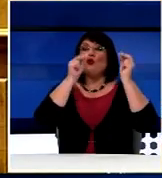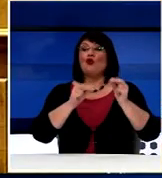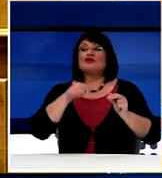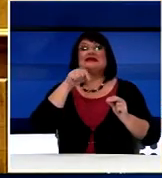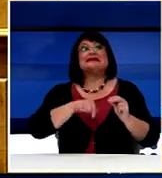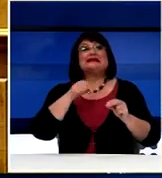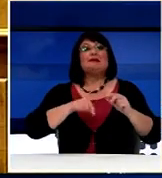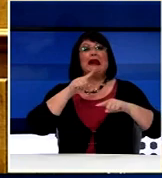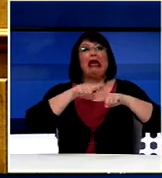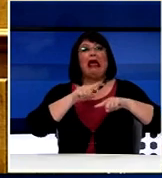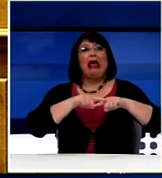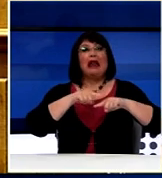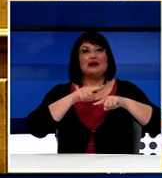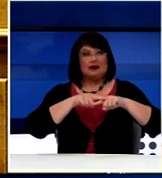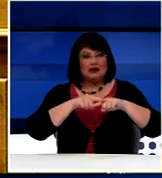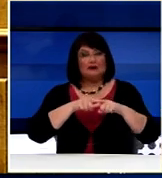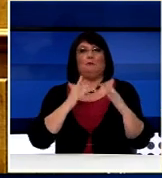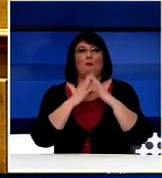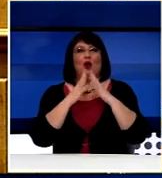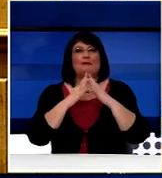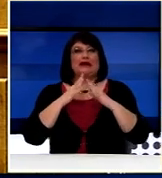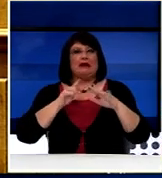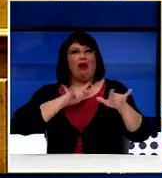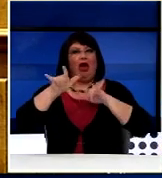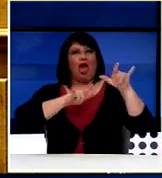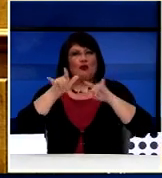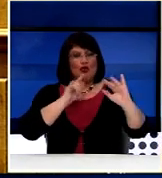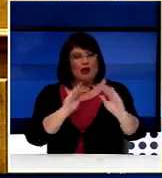αεροπορία και όχι από την Τουρκία.